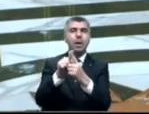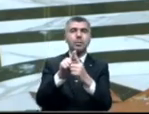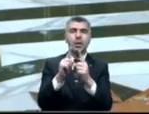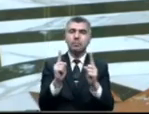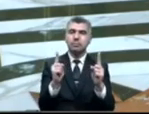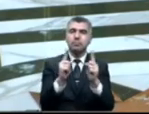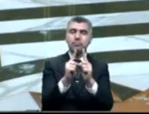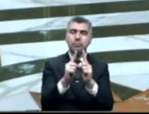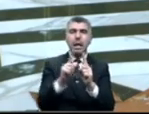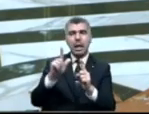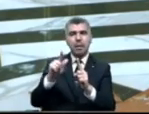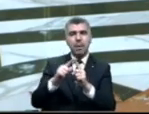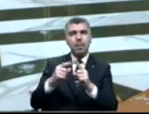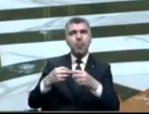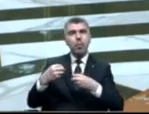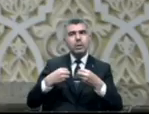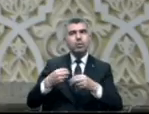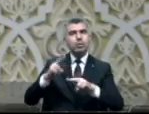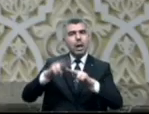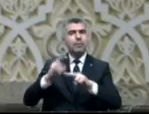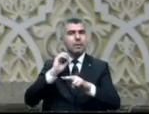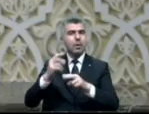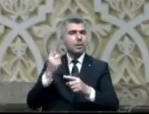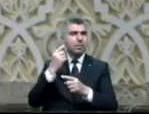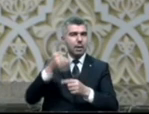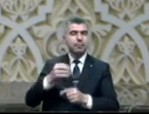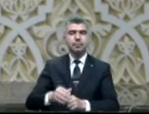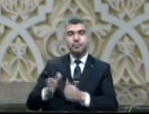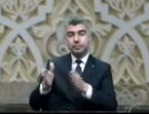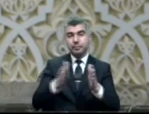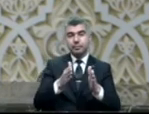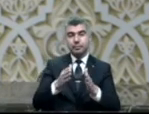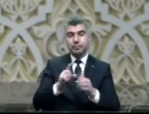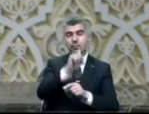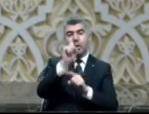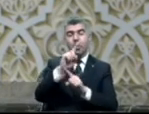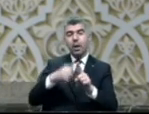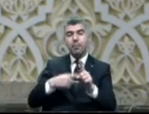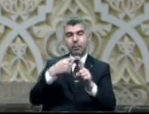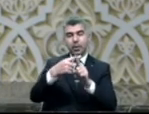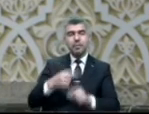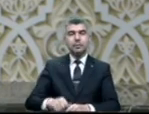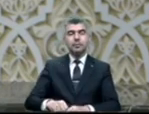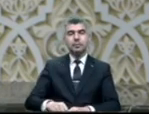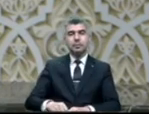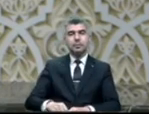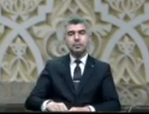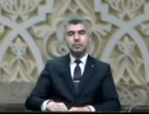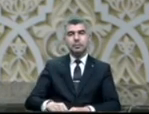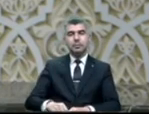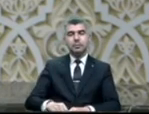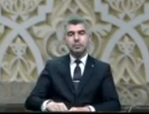عبر الهيئات ديالهم الممثلة لهم. شكرا سيد الوزير. تعقيب الفريق المحترم أستاذ سليمة تفضلي.